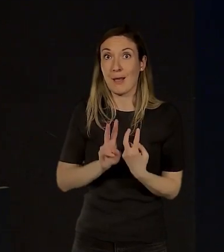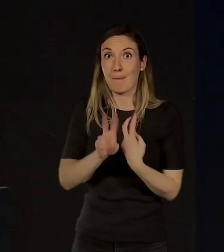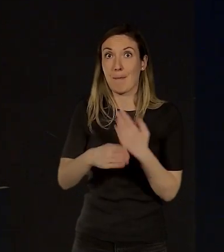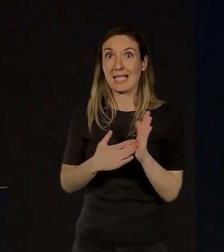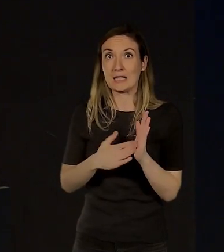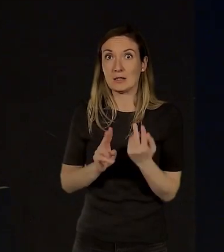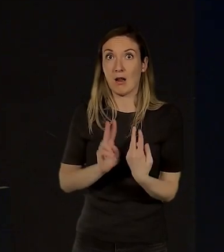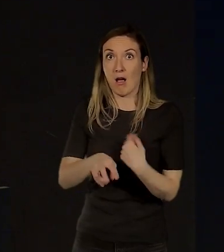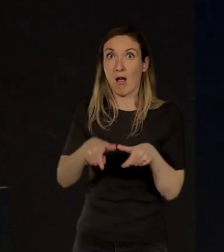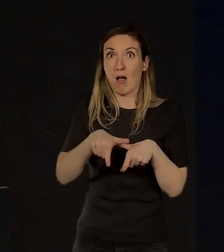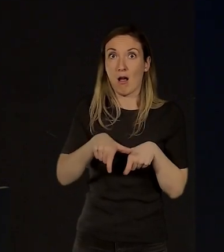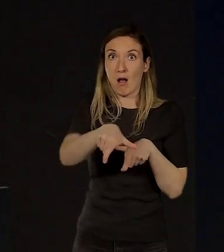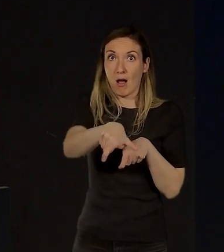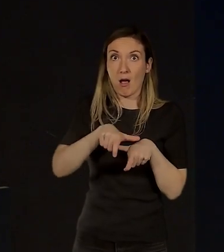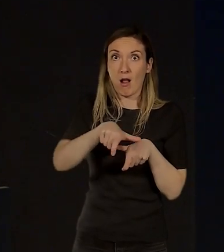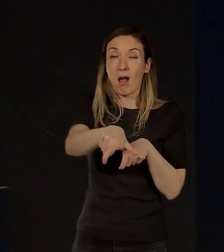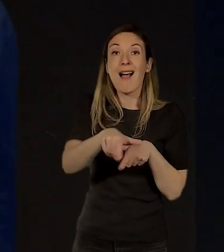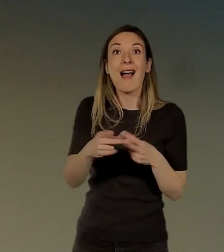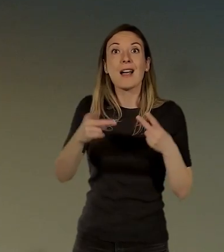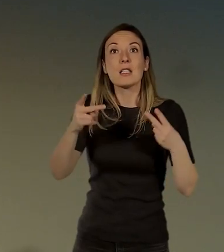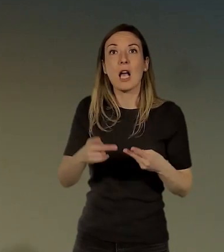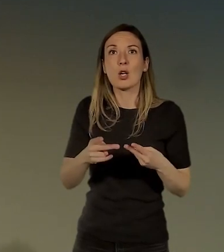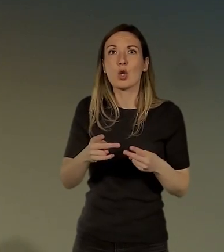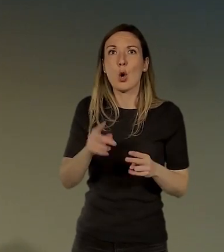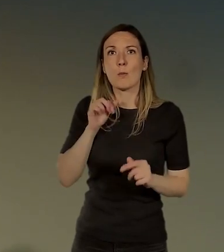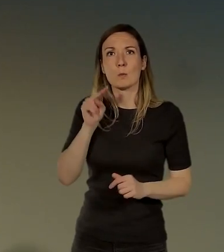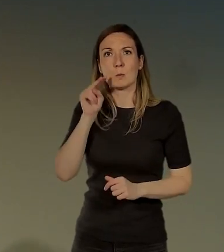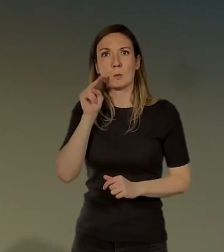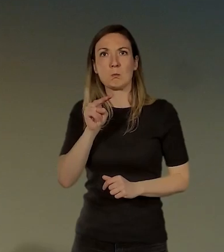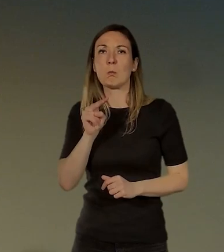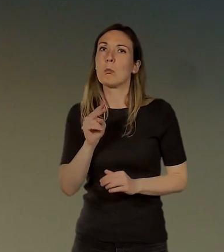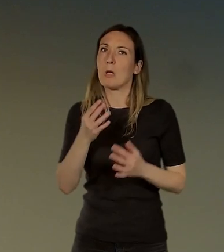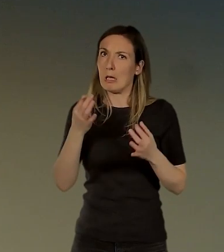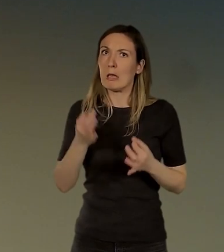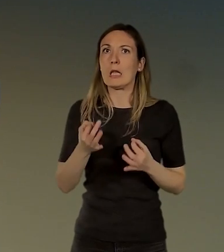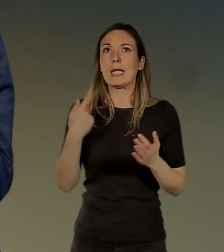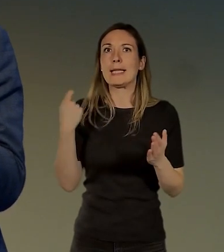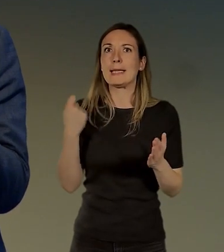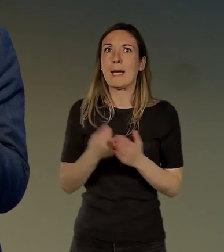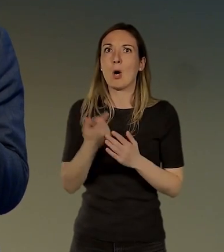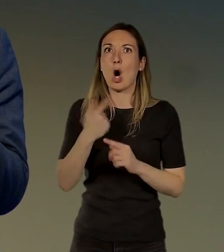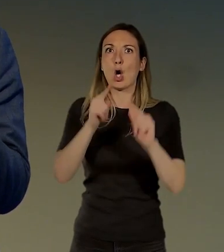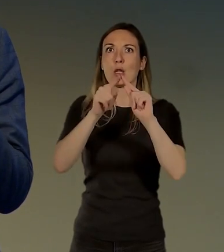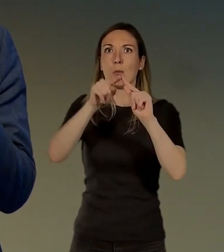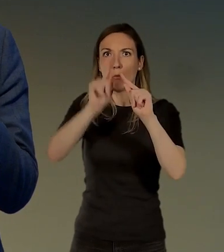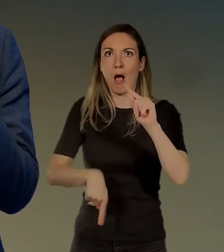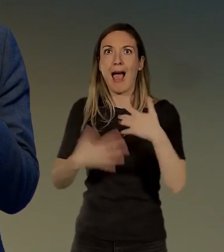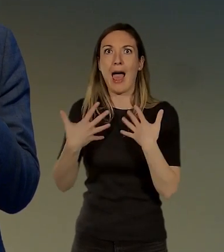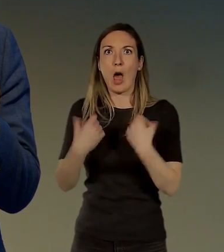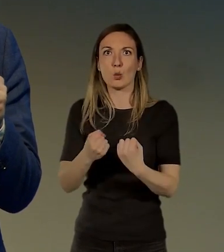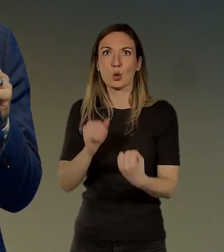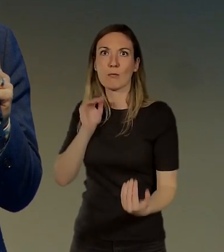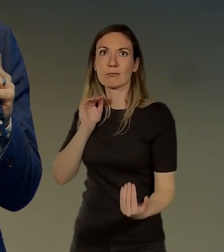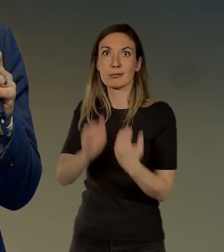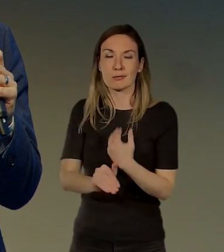rozhodně není na místě, aby byla vnímaná čistě jenom jako nějaký průjezdný transitní prostor jenom pro auta,